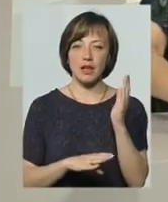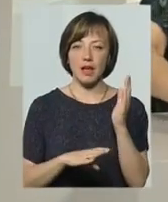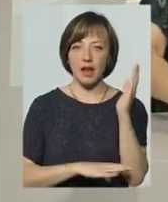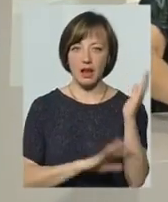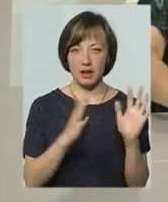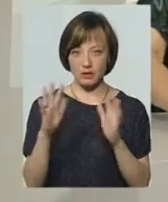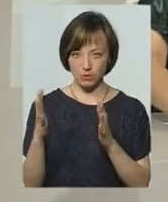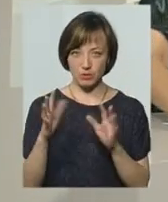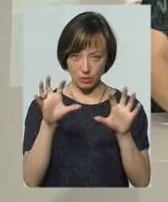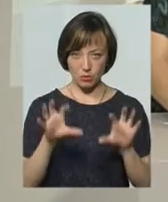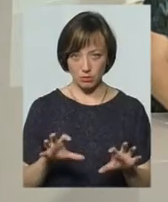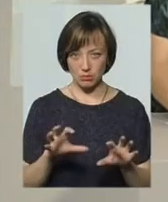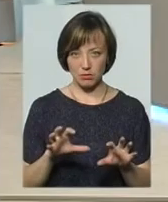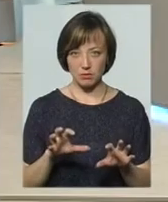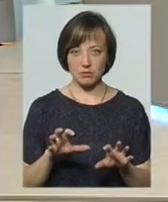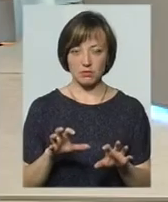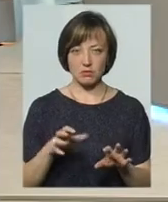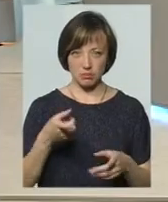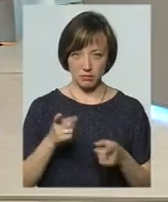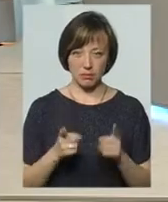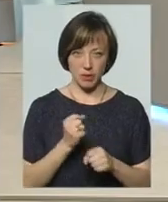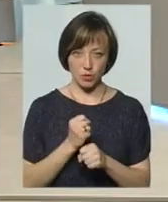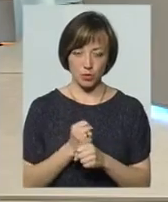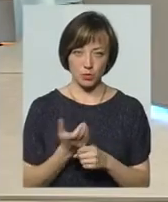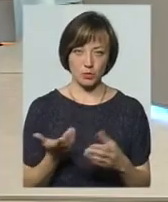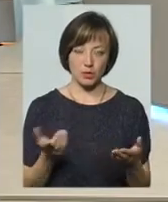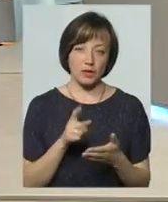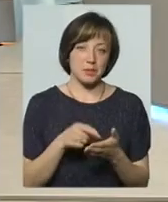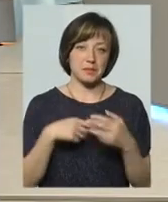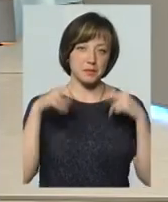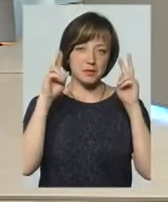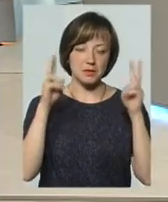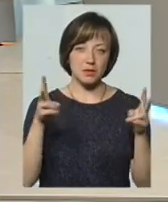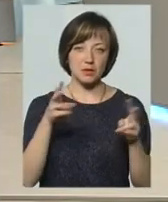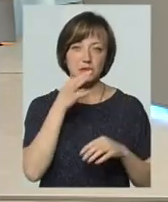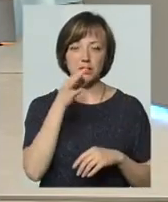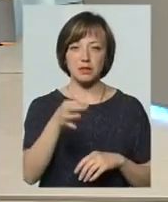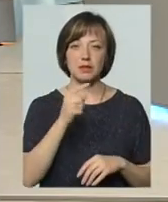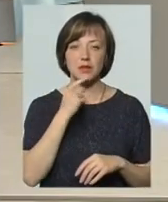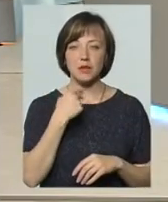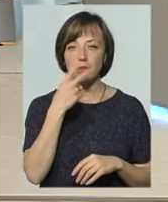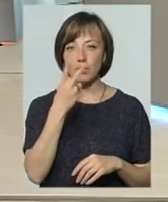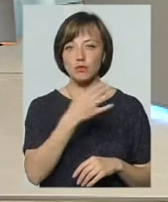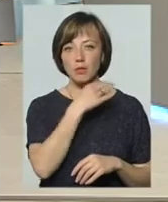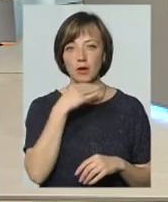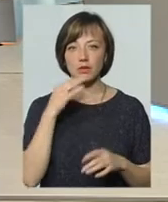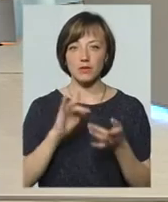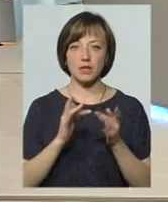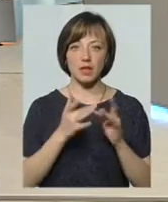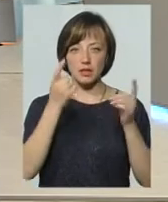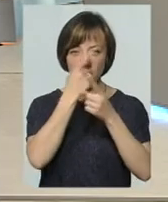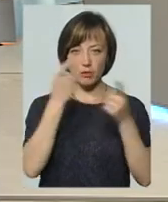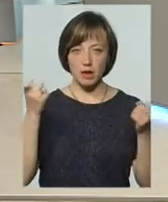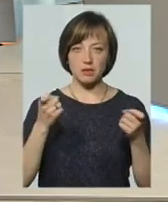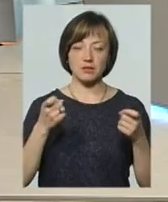спрацювала, як закон, чи ні? Як закон, я не можу дати вам оцінку, тому що бачу багато в інтернеті інформації,